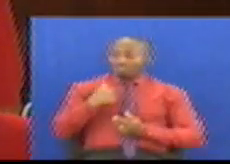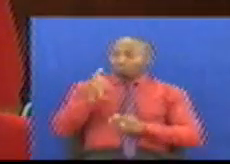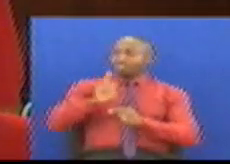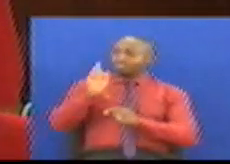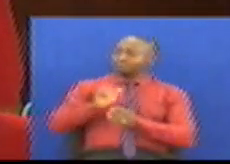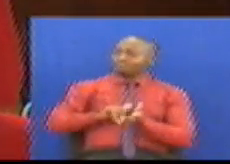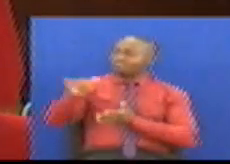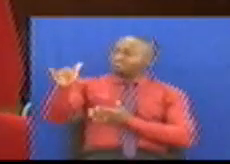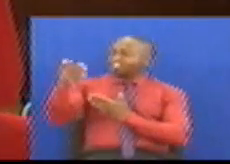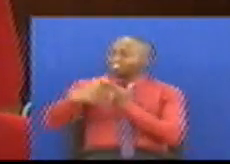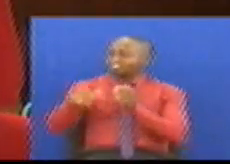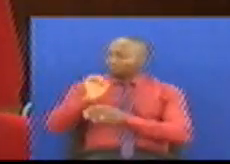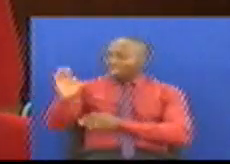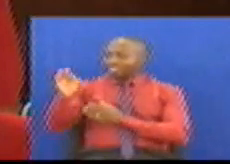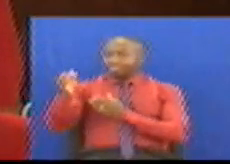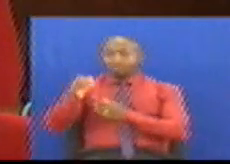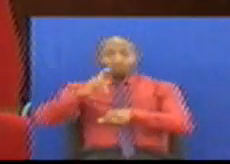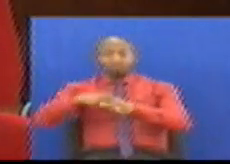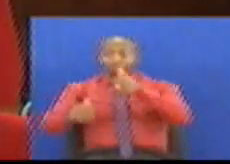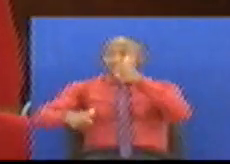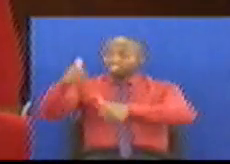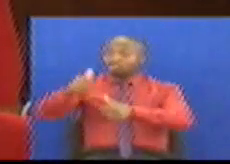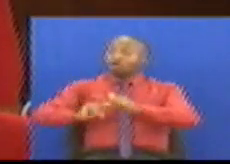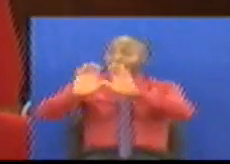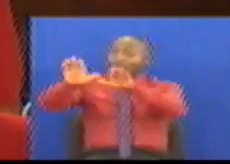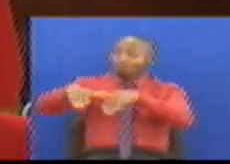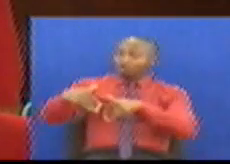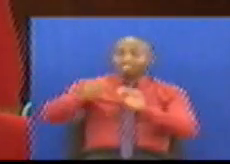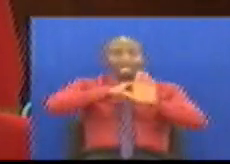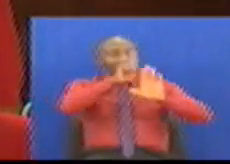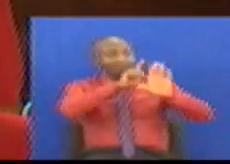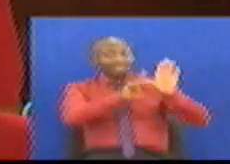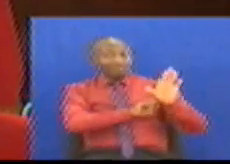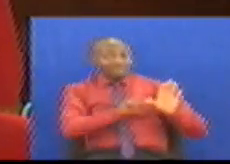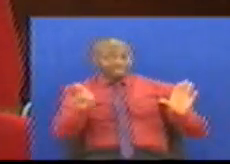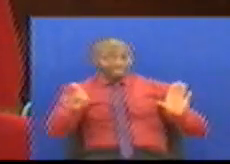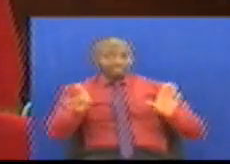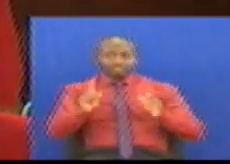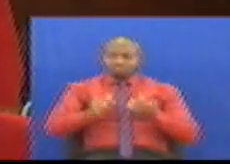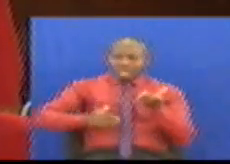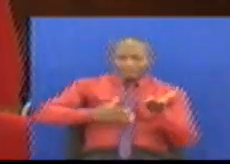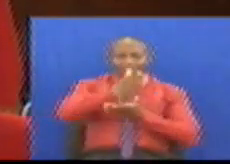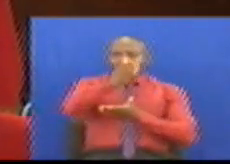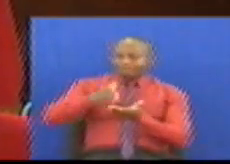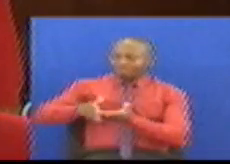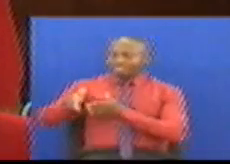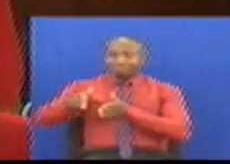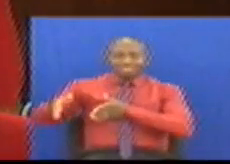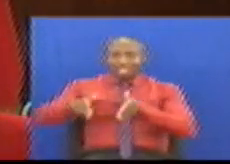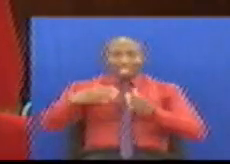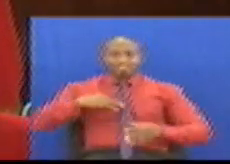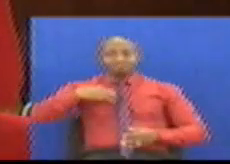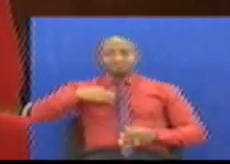mwezi Disemba kwenye mishindano ya mabunge ya Afrika Mashariki, tukipita mitaani na zile jezi zetu